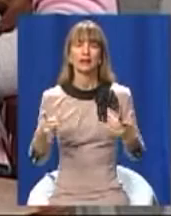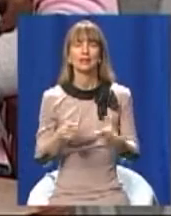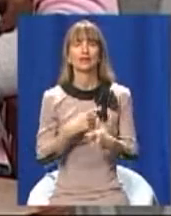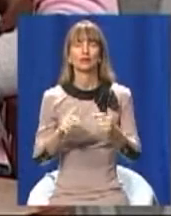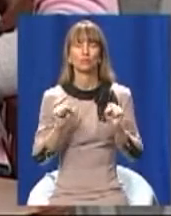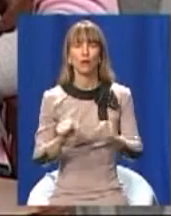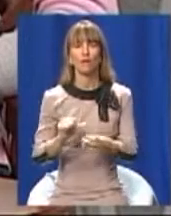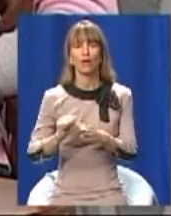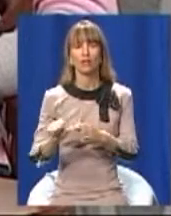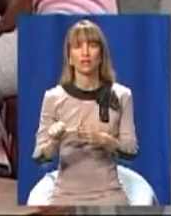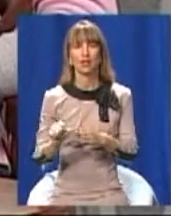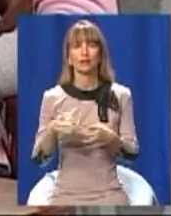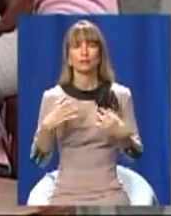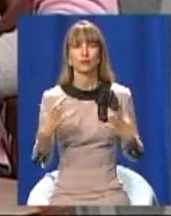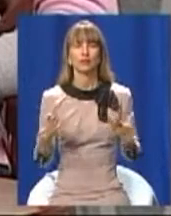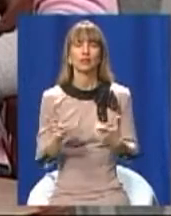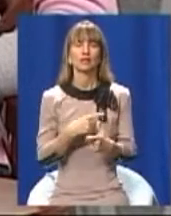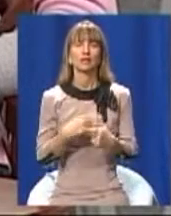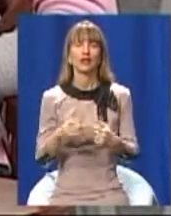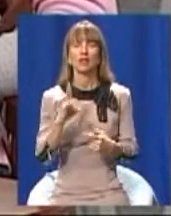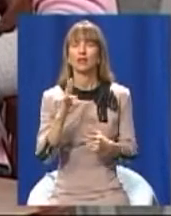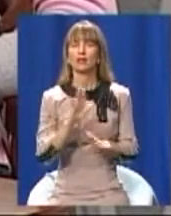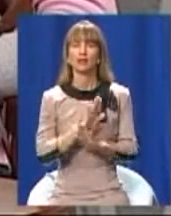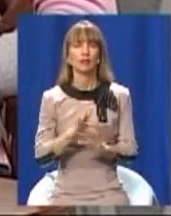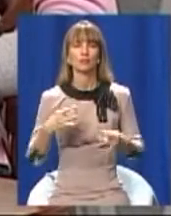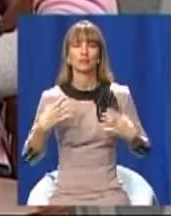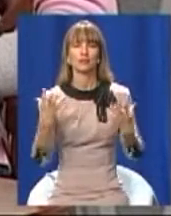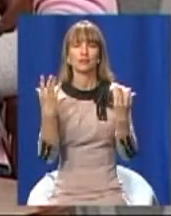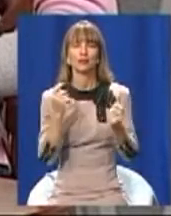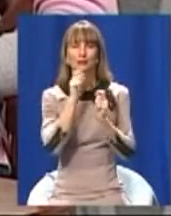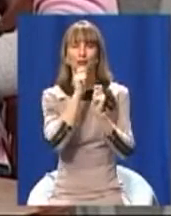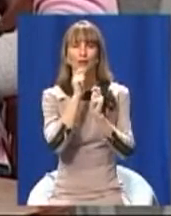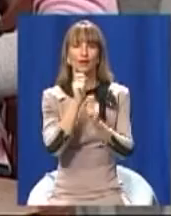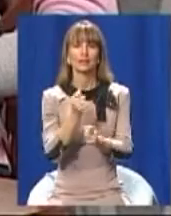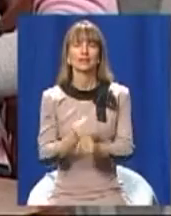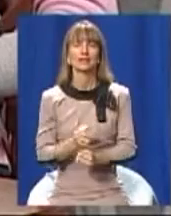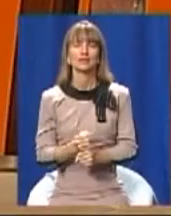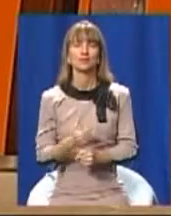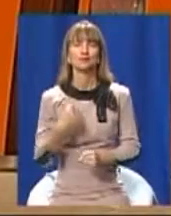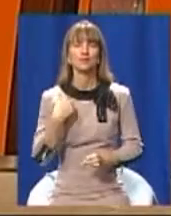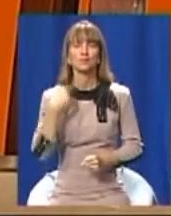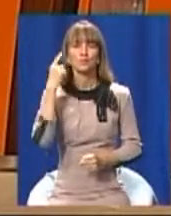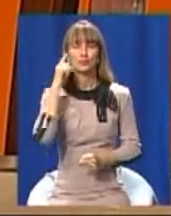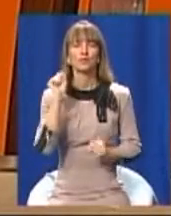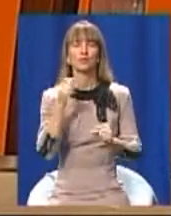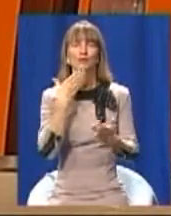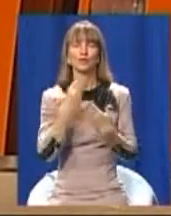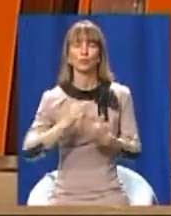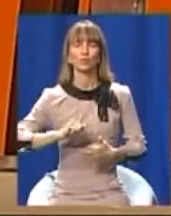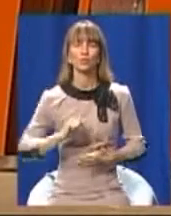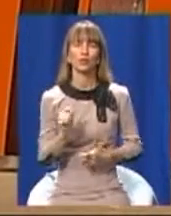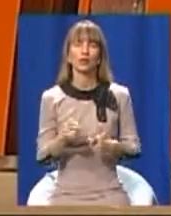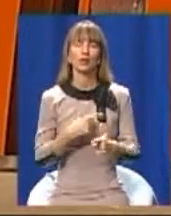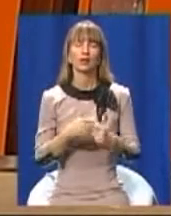можна в окремі дати, або просто в якийсь несвятковий день подарувати якийсь подарунок? Я гадаю, можна своєму другу